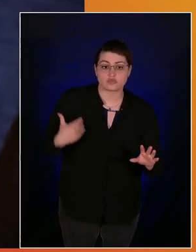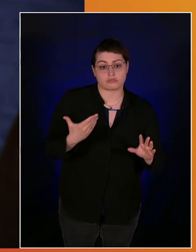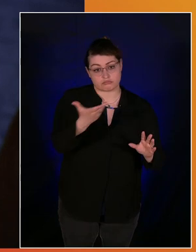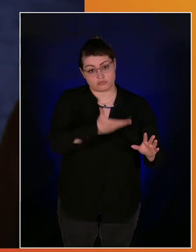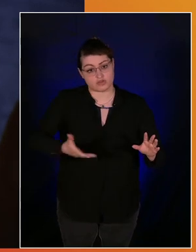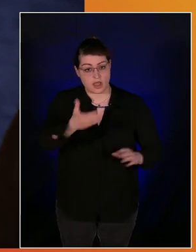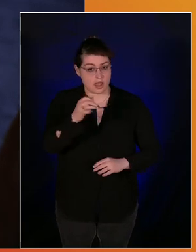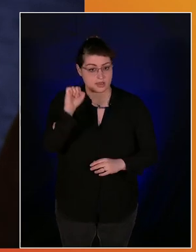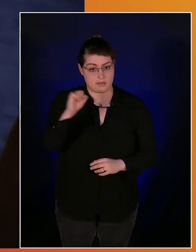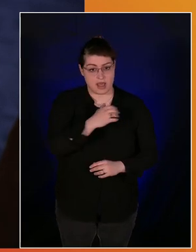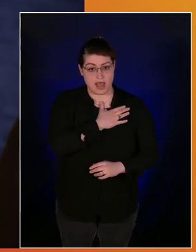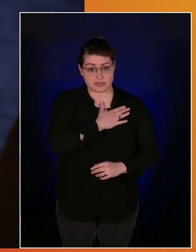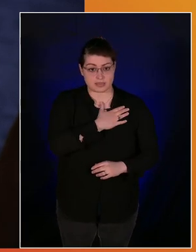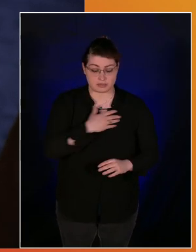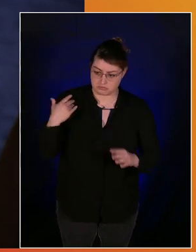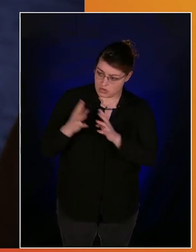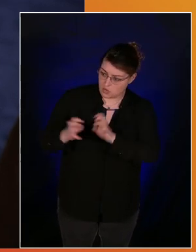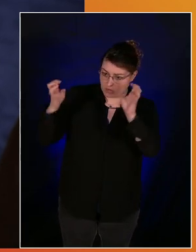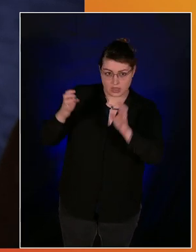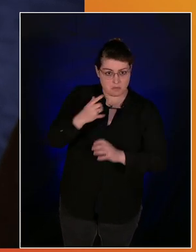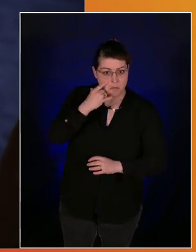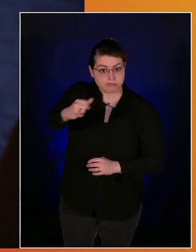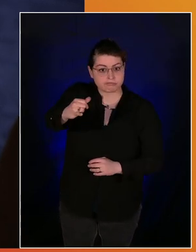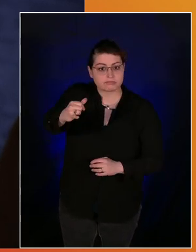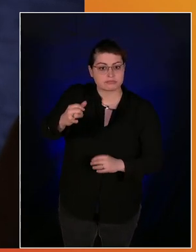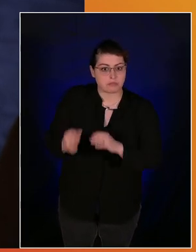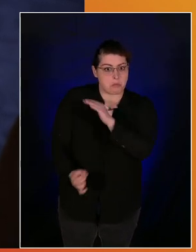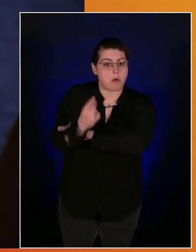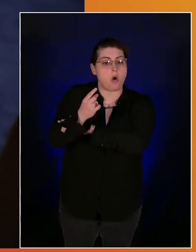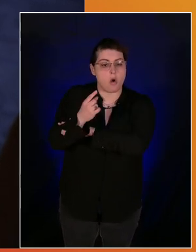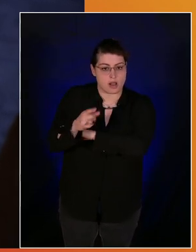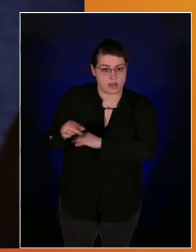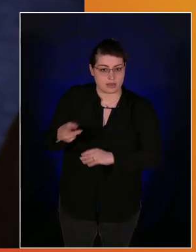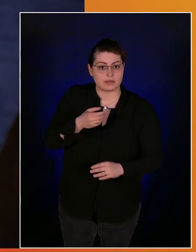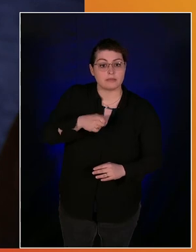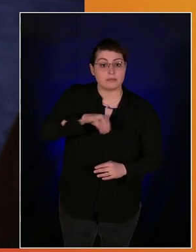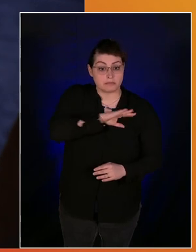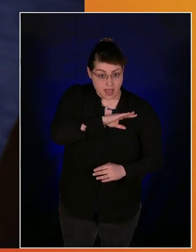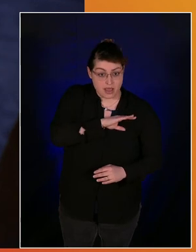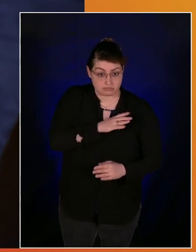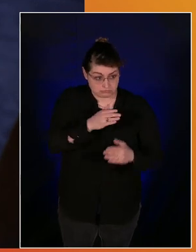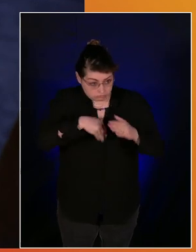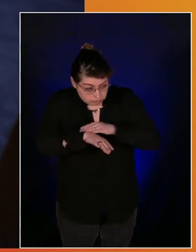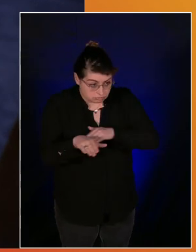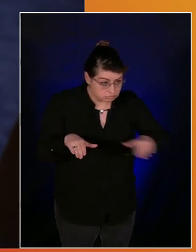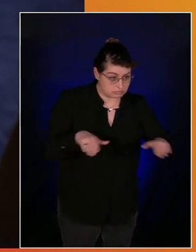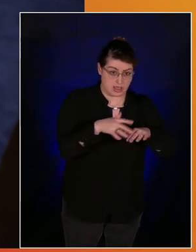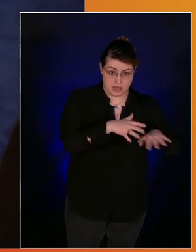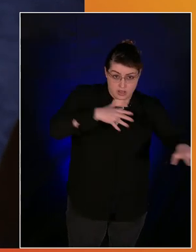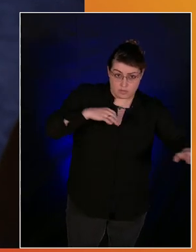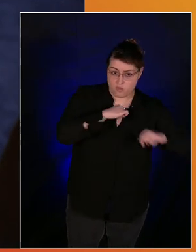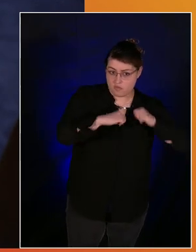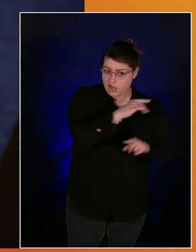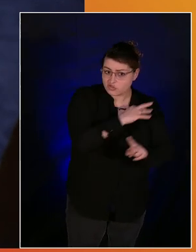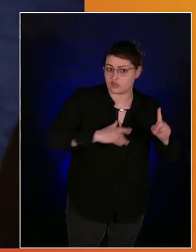camarades, un congrès inédit. Un congrès inédit parce qu'il s'est placé au cœur du mouvement social. Au cœur